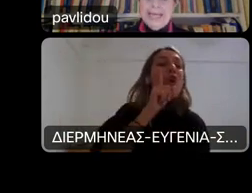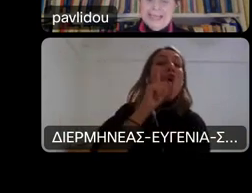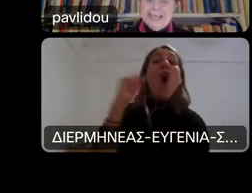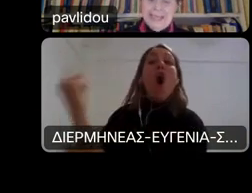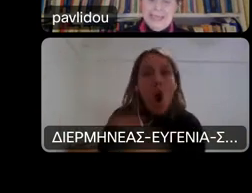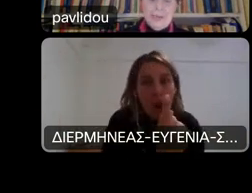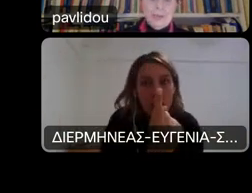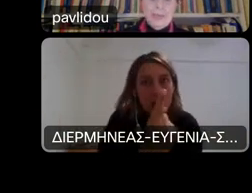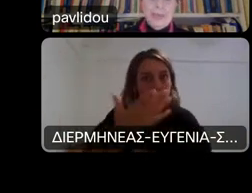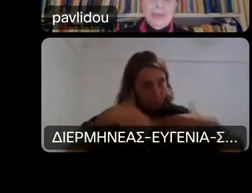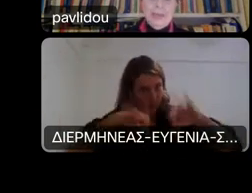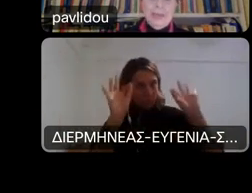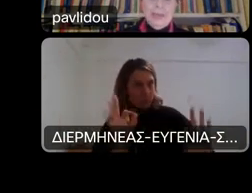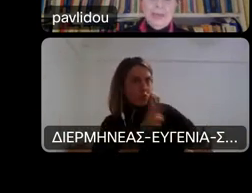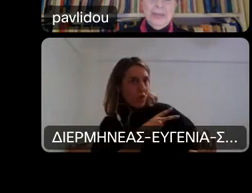και συνεχίζουμε